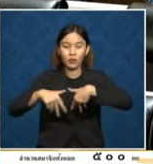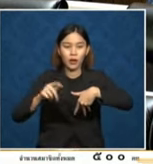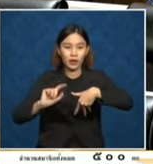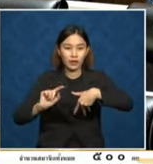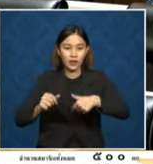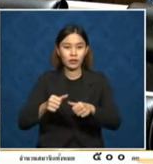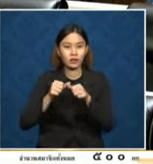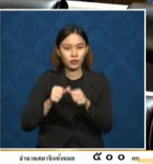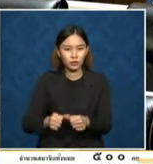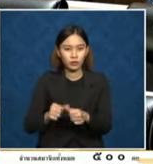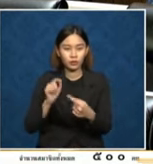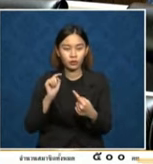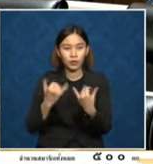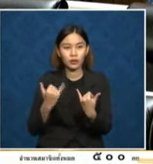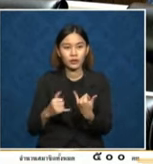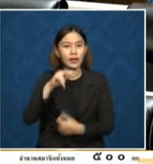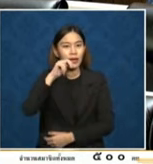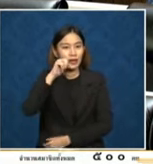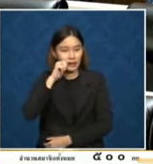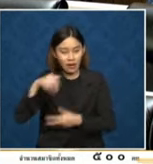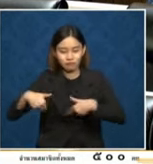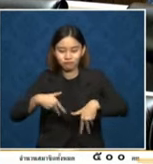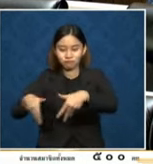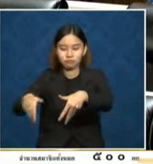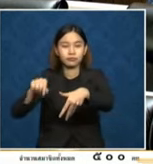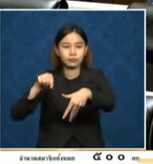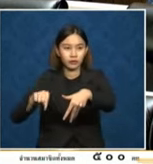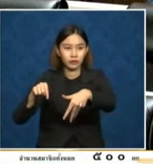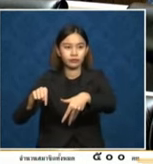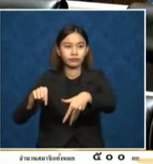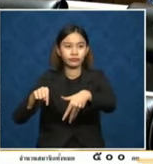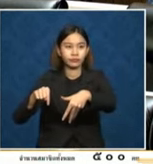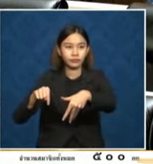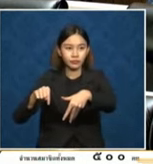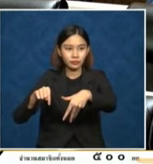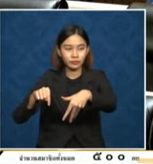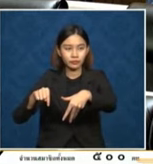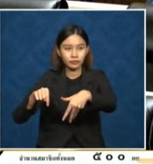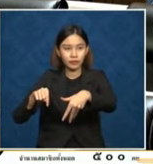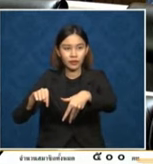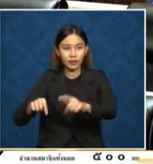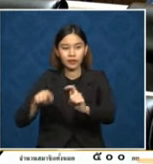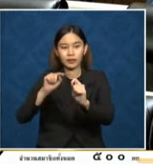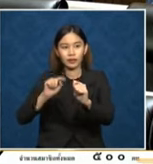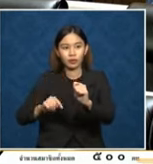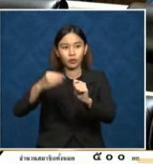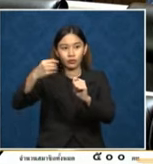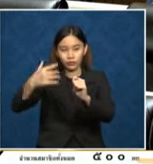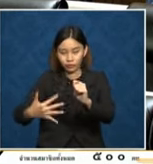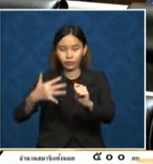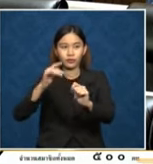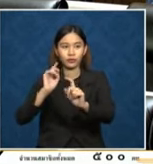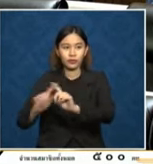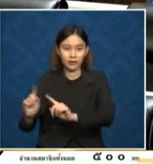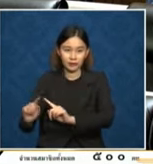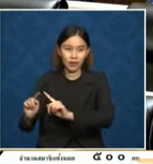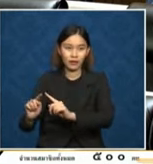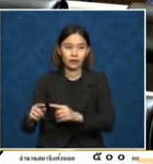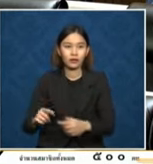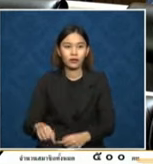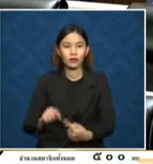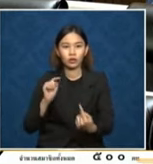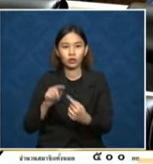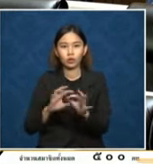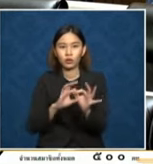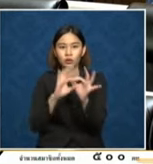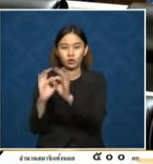อยู่ที่ใช้น้ำคลองปูนตำบลยายแย้มพัฒนาตำบลจระเข้มากตำบลโคกย่างตำบลปังกูยาวไปถึงอำเ